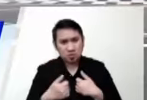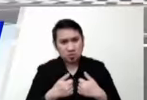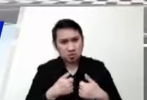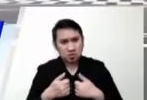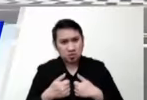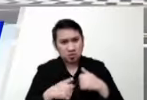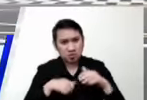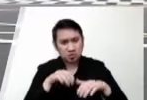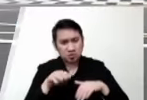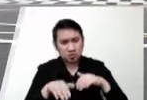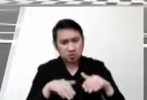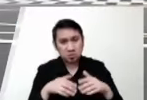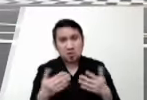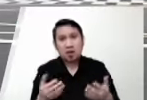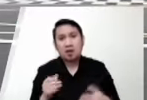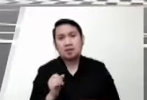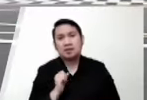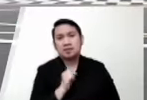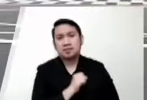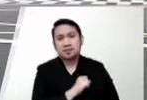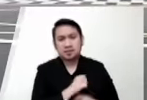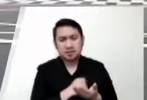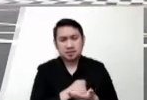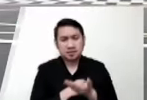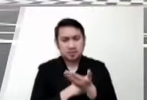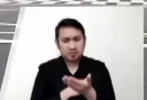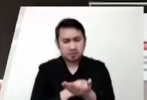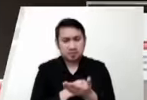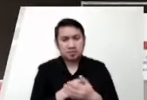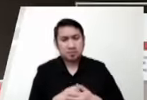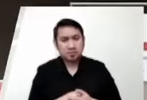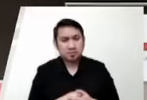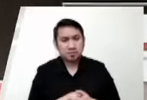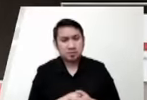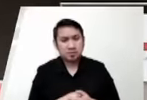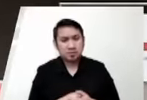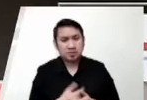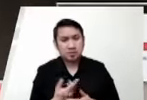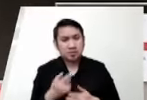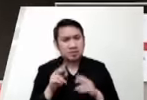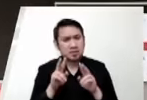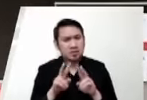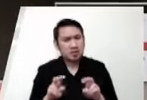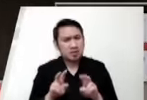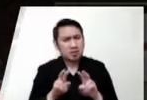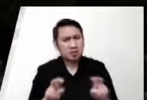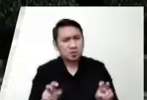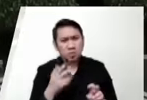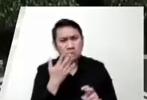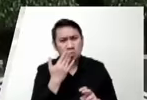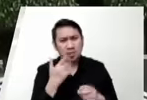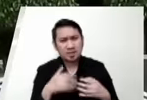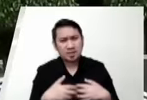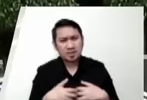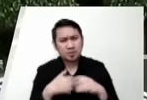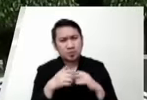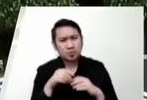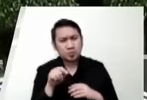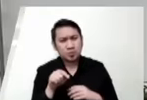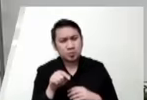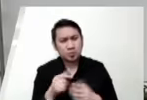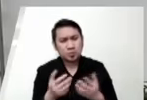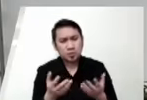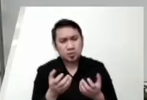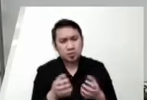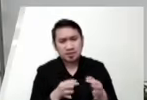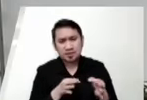Kaya sa Senado, naghain ng resolusyon ng Senate Tourism Committee para imbestigahan ang pagtatayo ng resort. Gusto nitong pagpaliwanagin